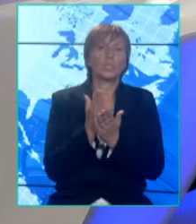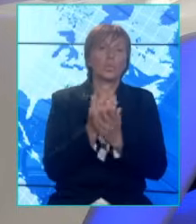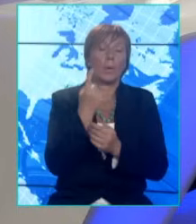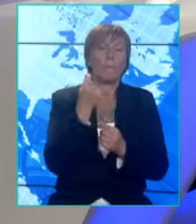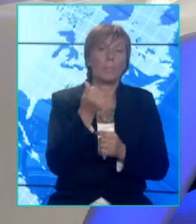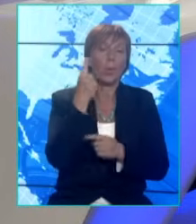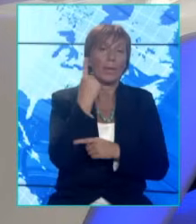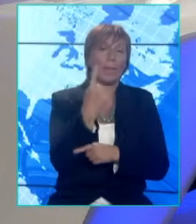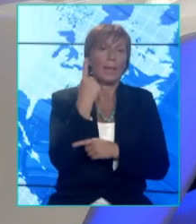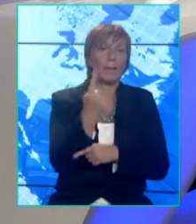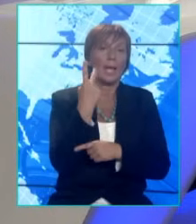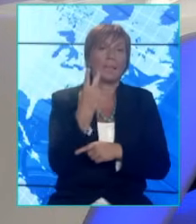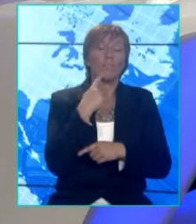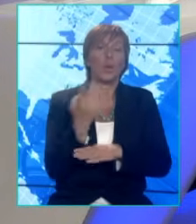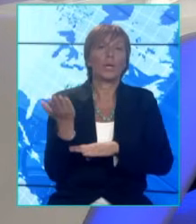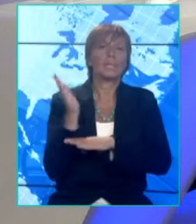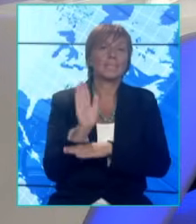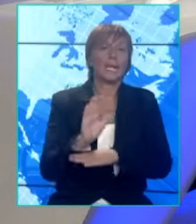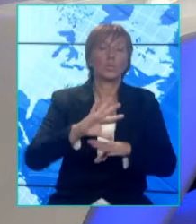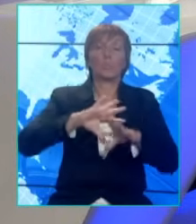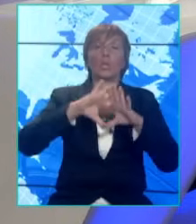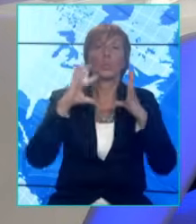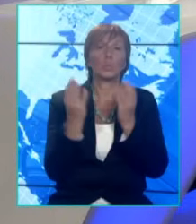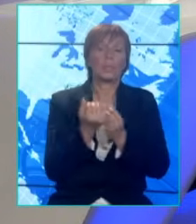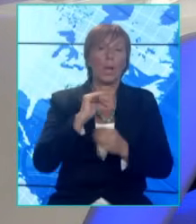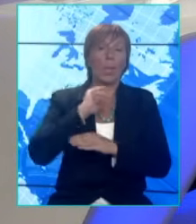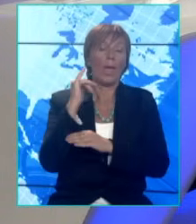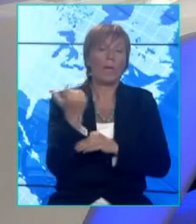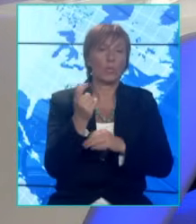broja 112 koji je zastupljen u cijeloj Europskoj uniji?